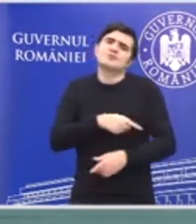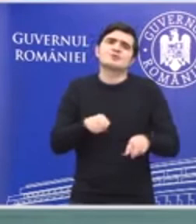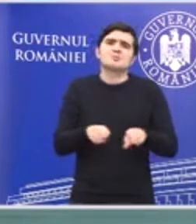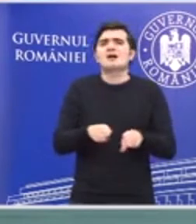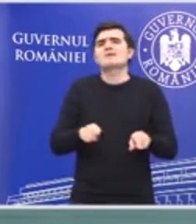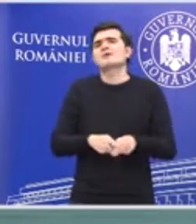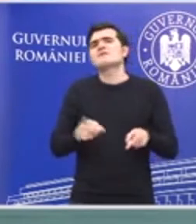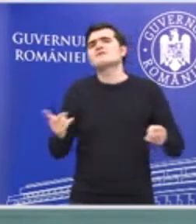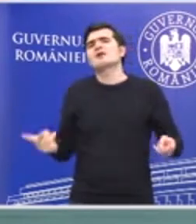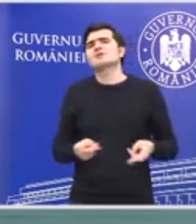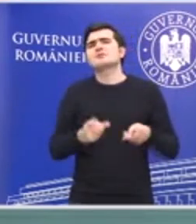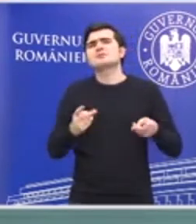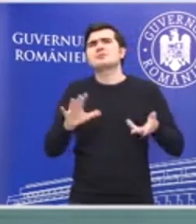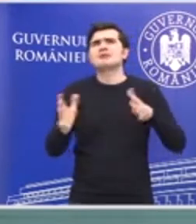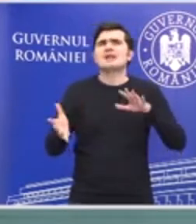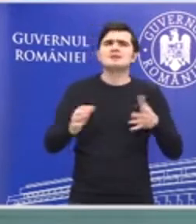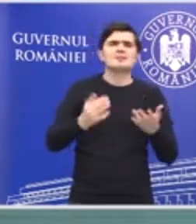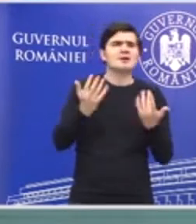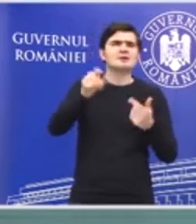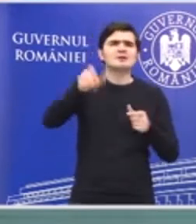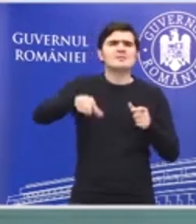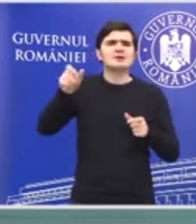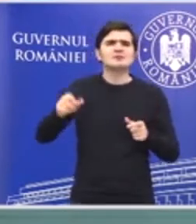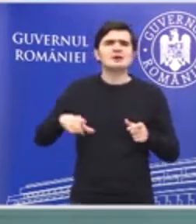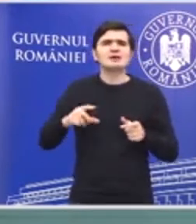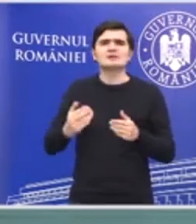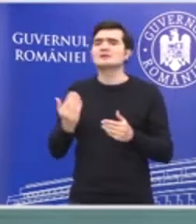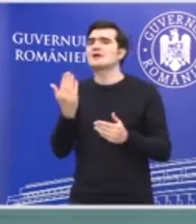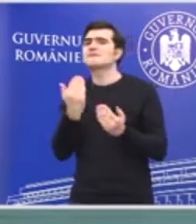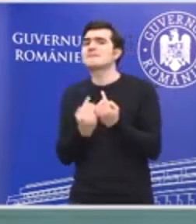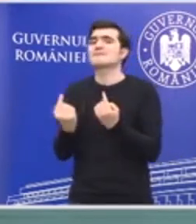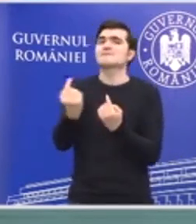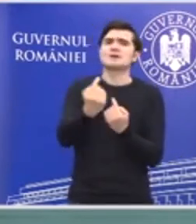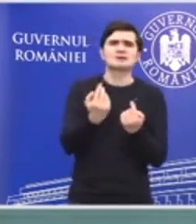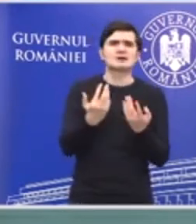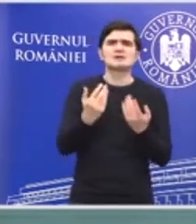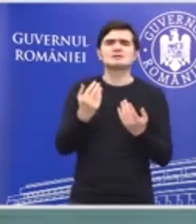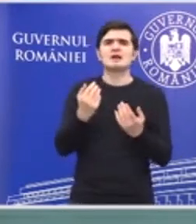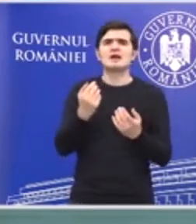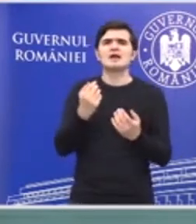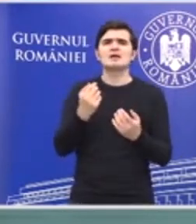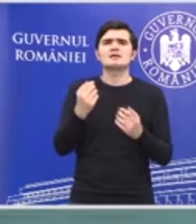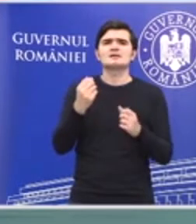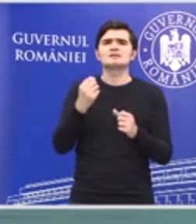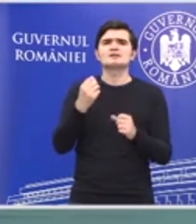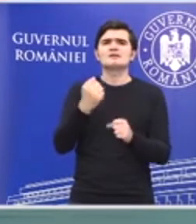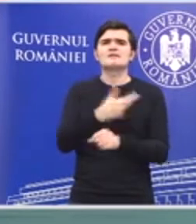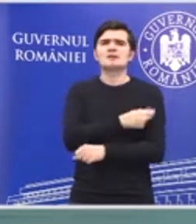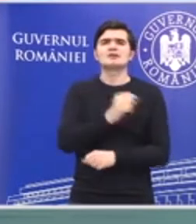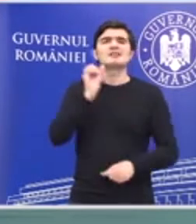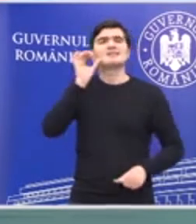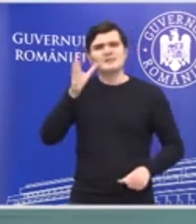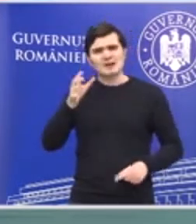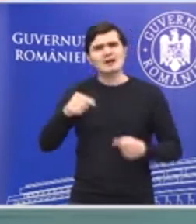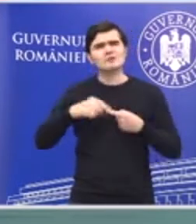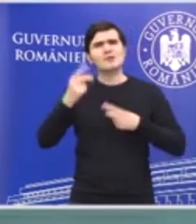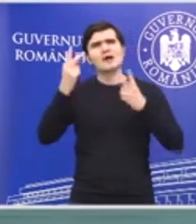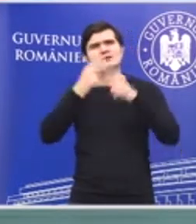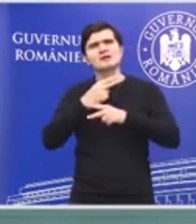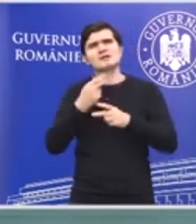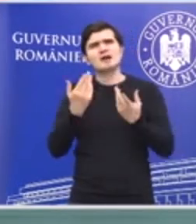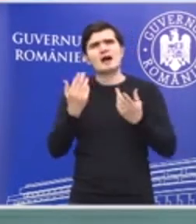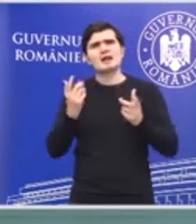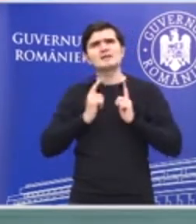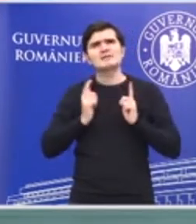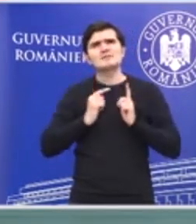ușor câte persoane se află în față și câte se vaccinează în fiecare zi și astfel putem să deducem care este timpul mediu de așteptare,